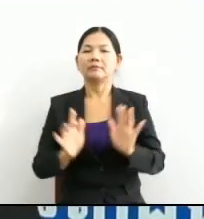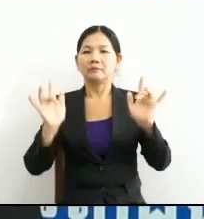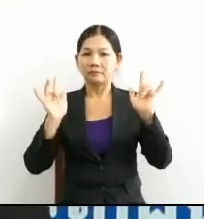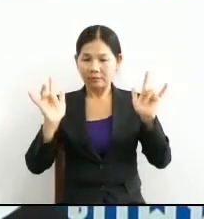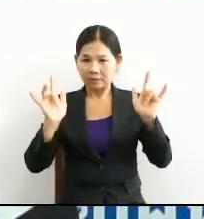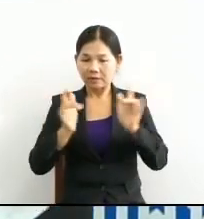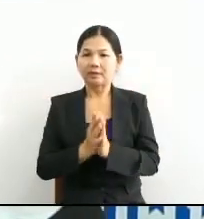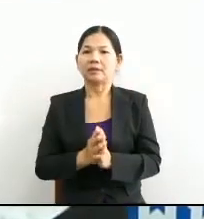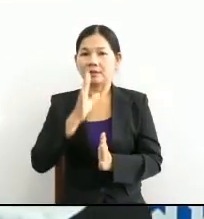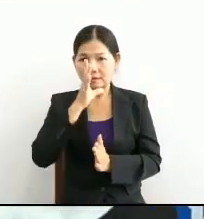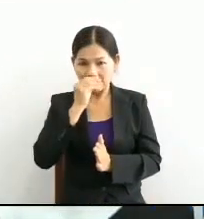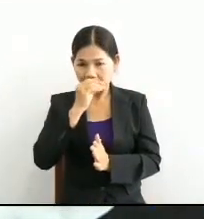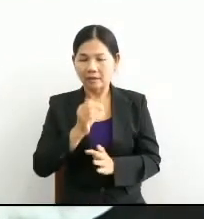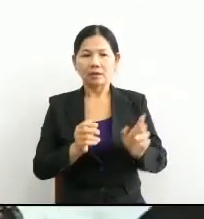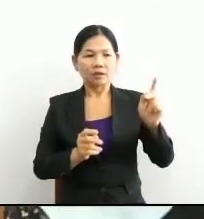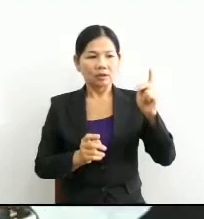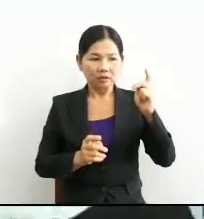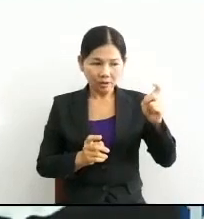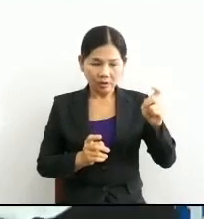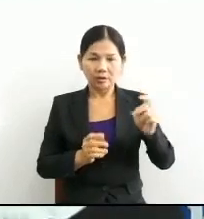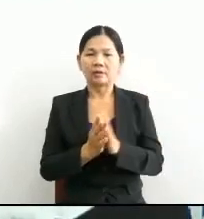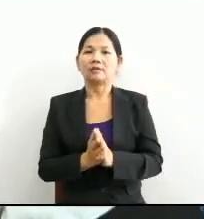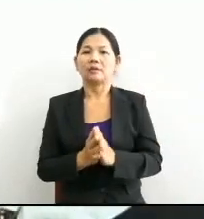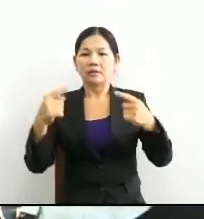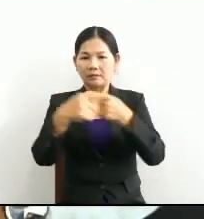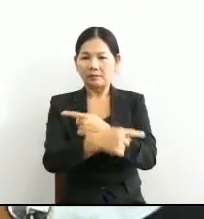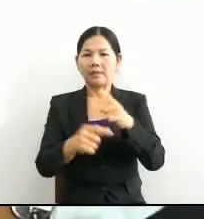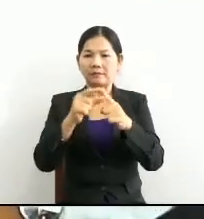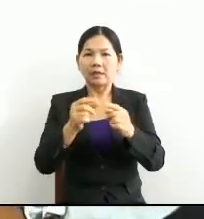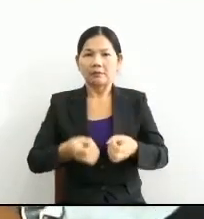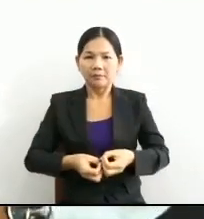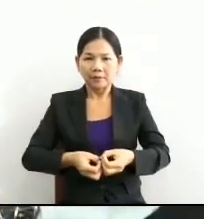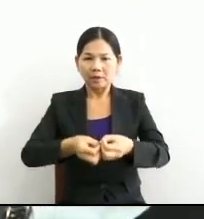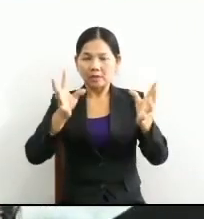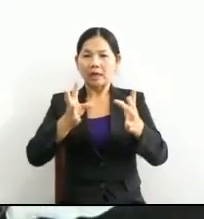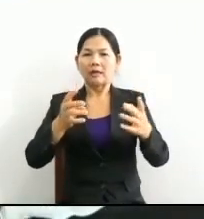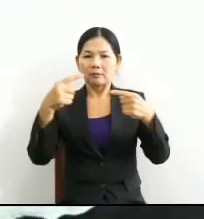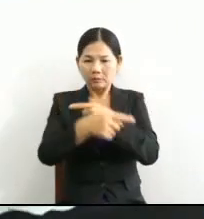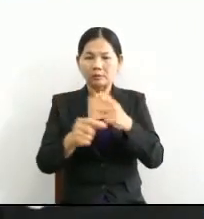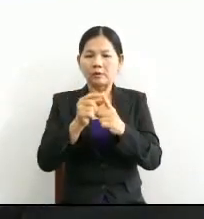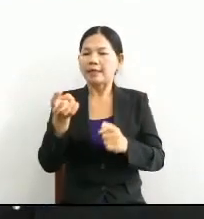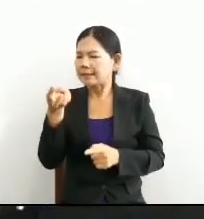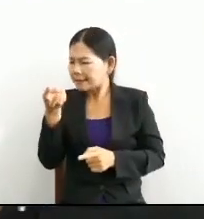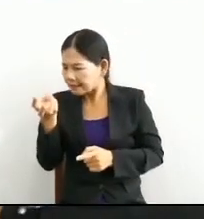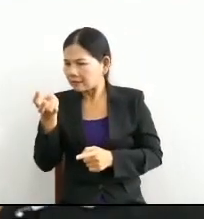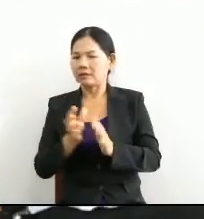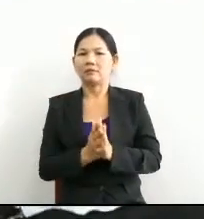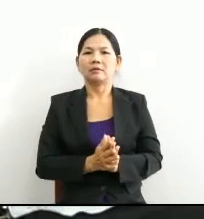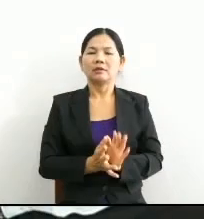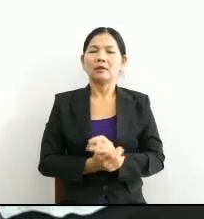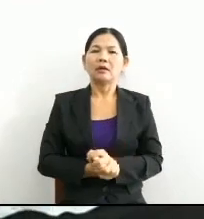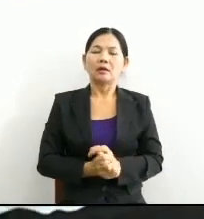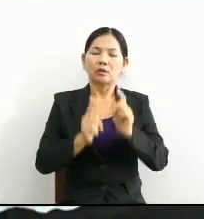cô bạc đệ sạp chán tôi nâng tịch túc tôi nâng